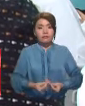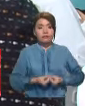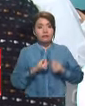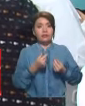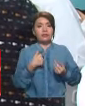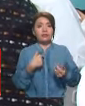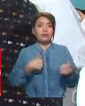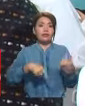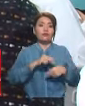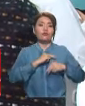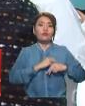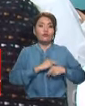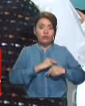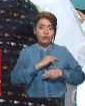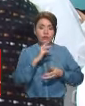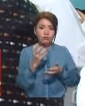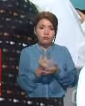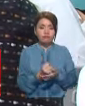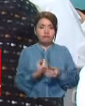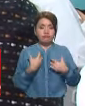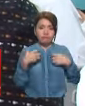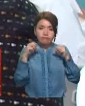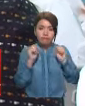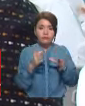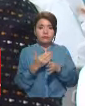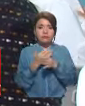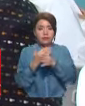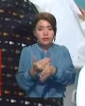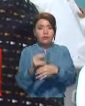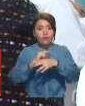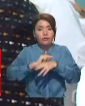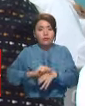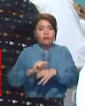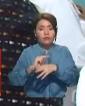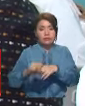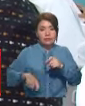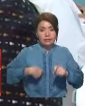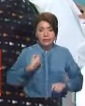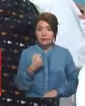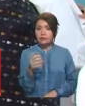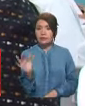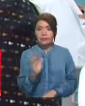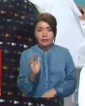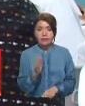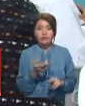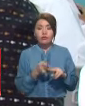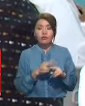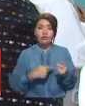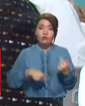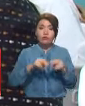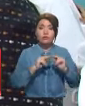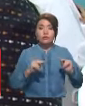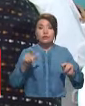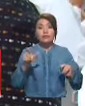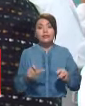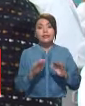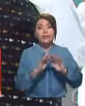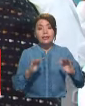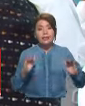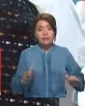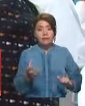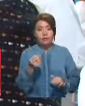это наш труд. Мы не зря вложили в них эти знания. И ну, мы, учителя, мы не только учим детей, например,